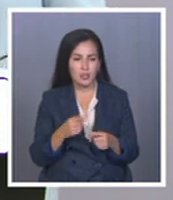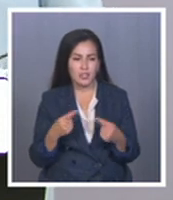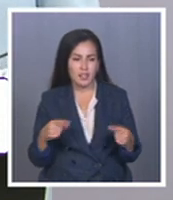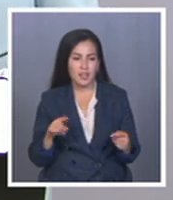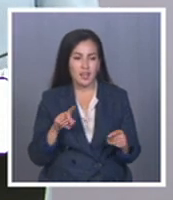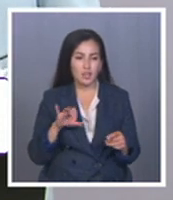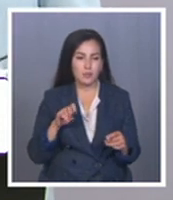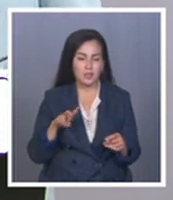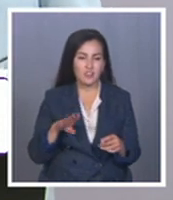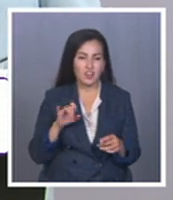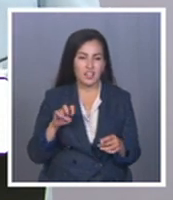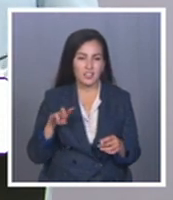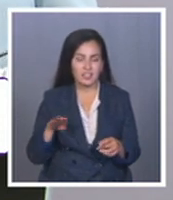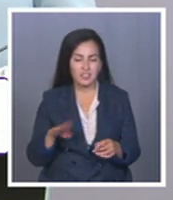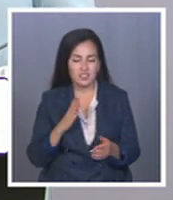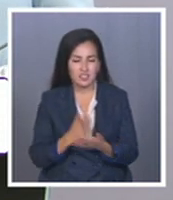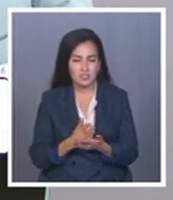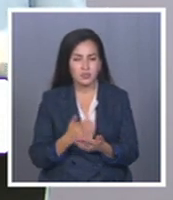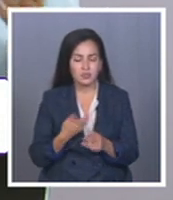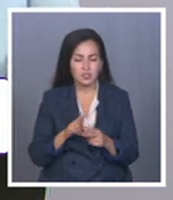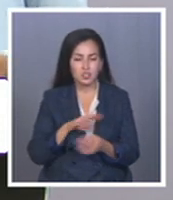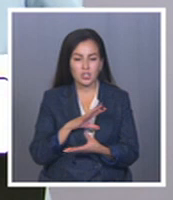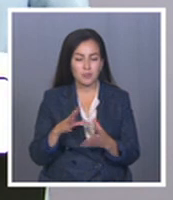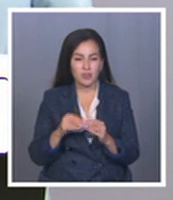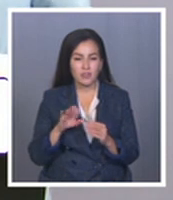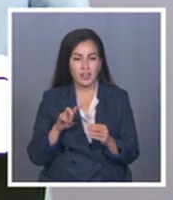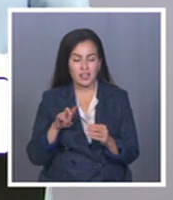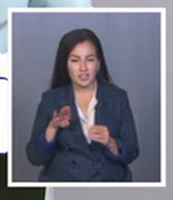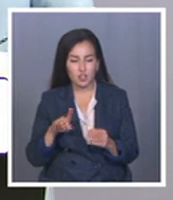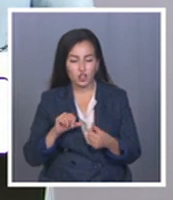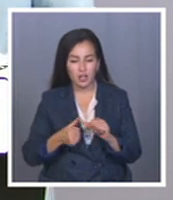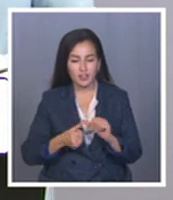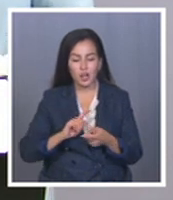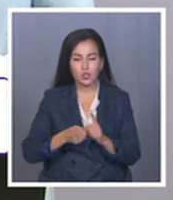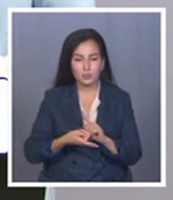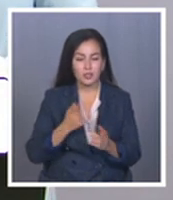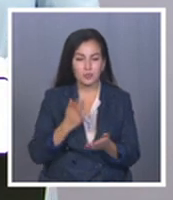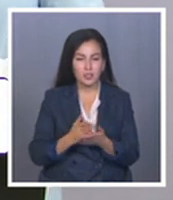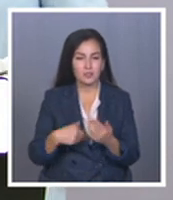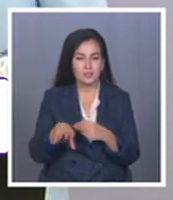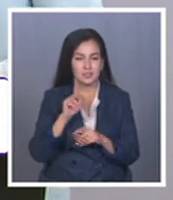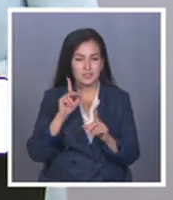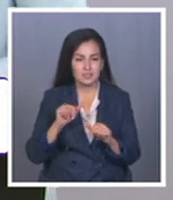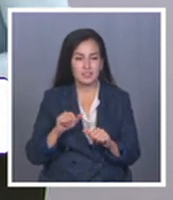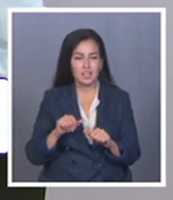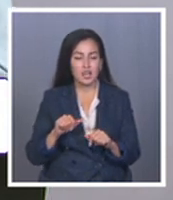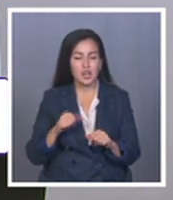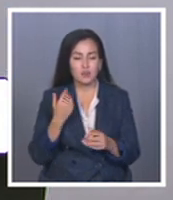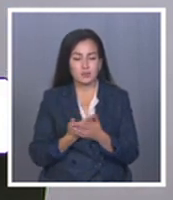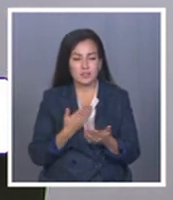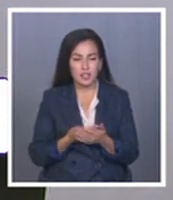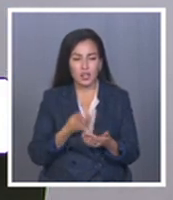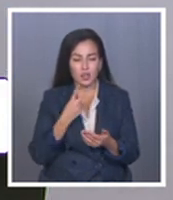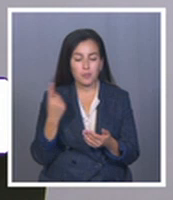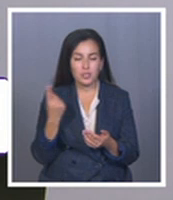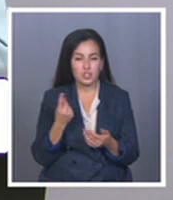элементтердің валенттіліктері келтірілген. Жалпы валенттілік тұрақты және ауыспалы болатындығы сіздерге белгілі. Мысалы, бірінші